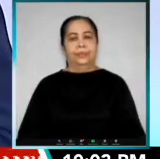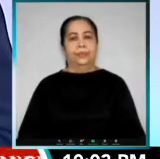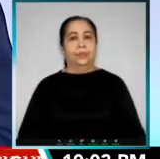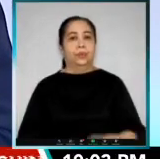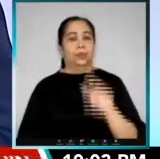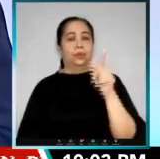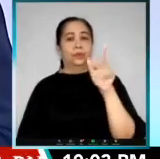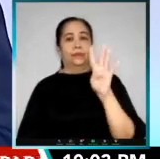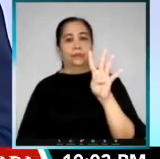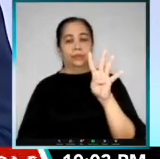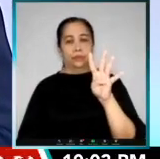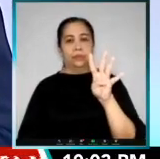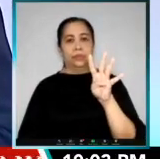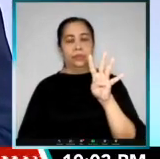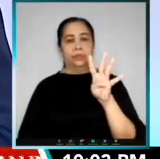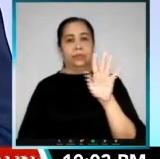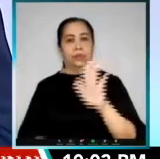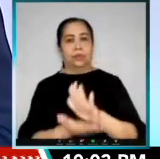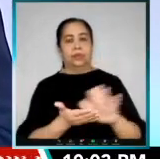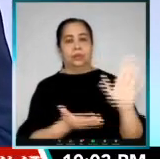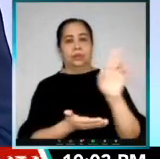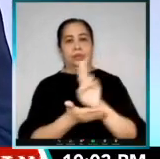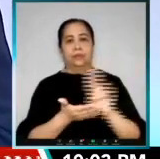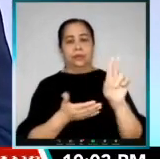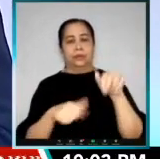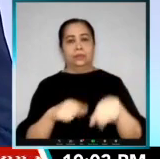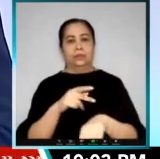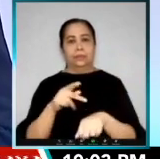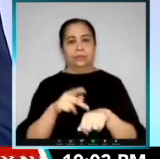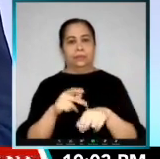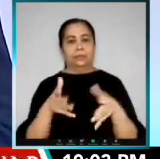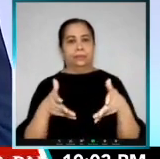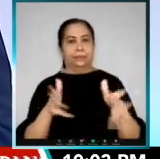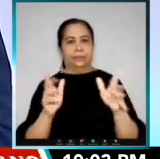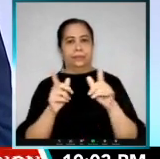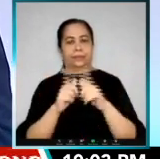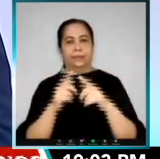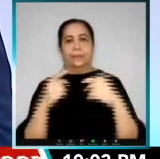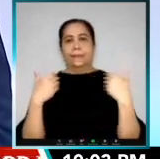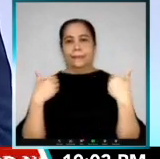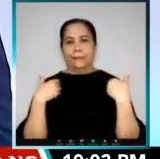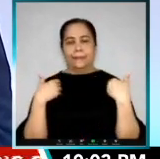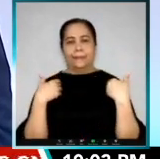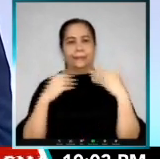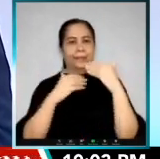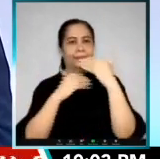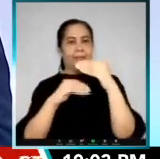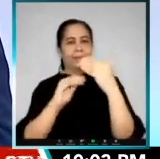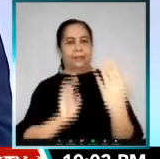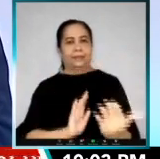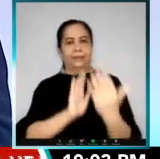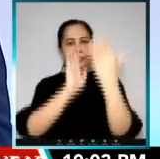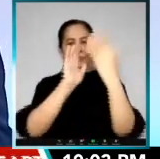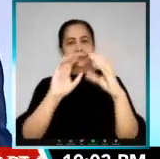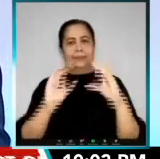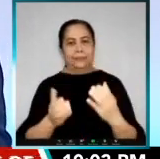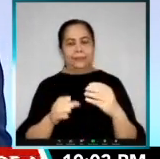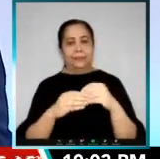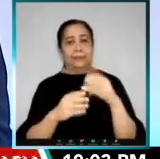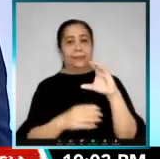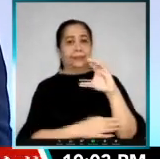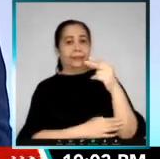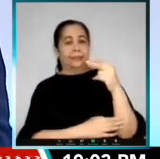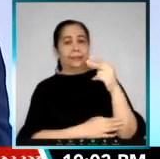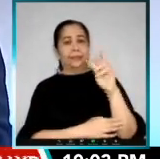24 na mga kolehiyo at unibersidad sa bansa ang pinayagan ng magkaroon ng limited face-to-face classes ng Commission on Higher